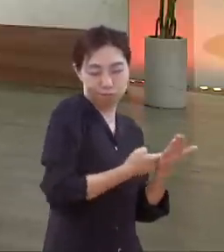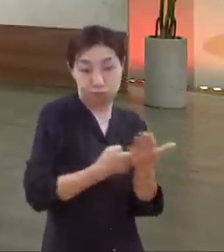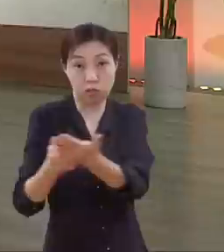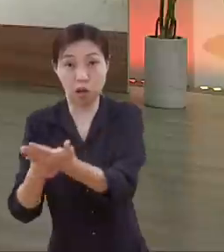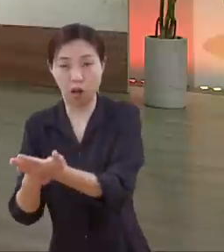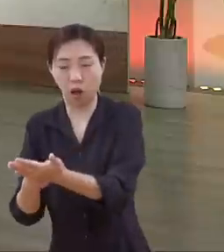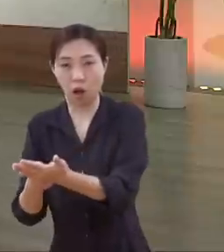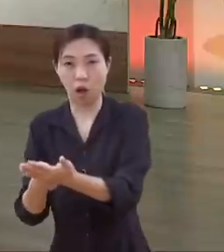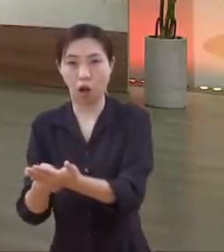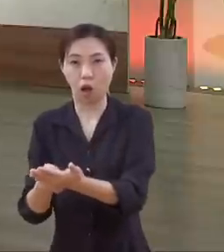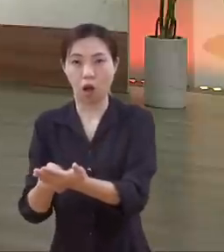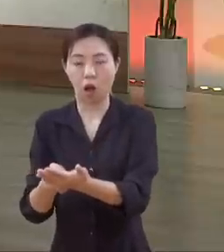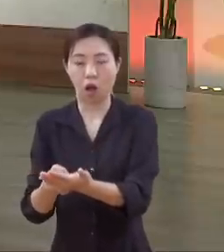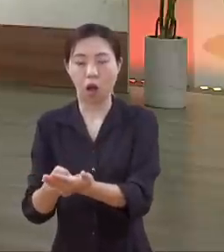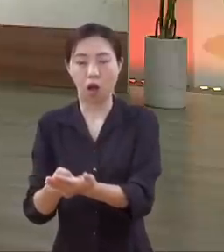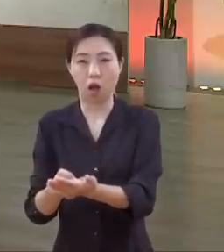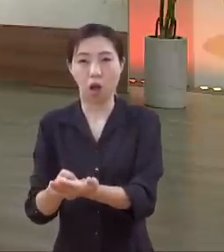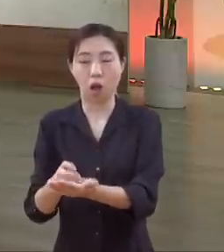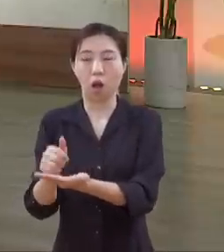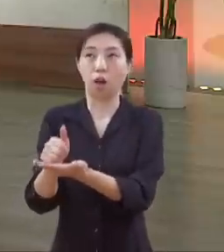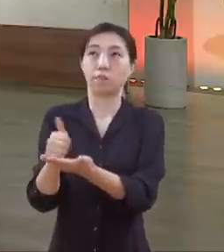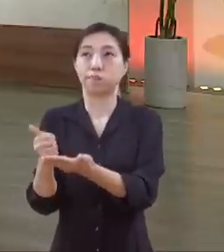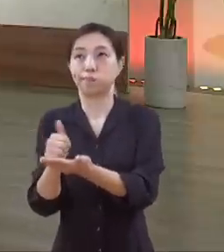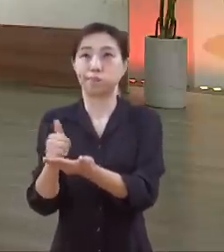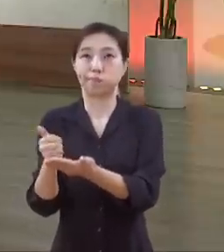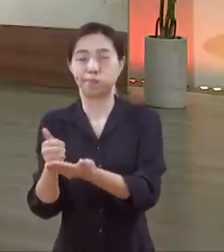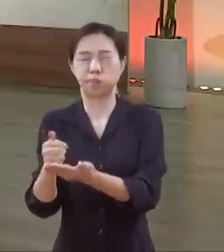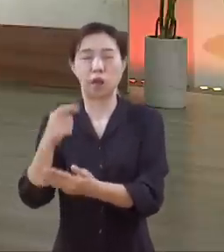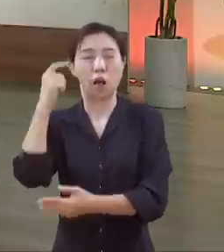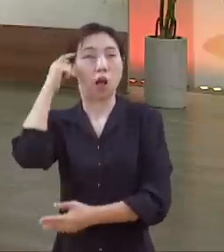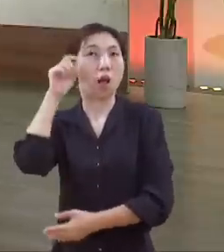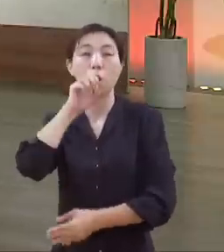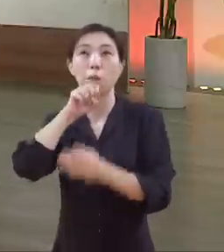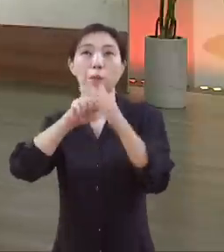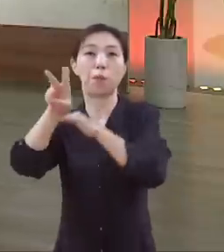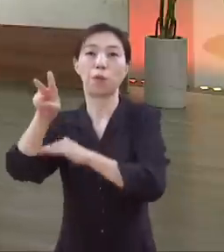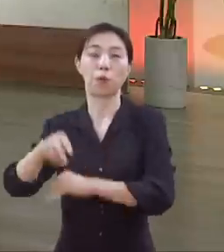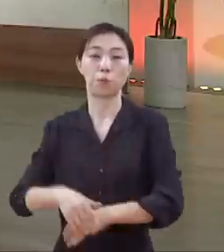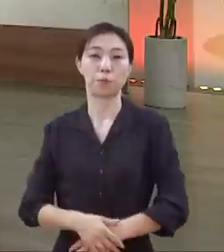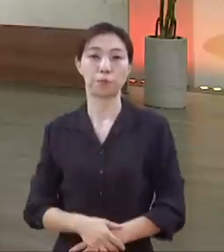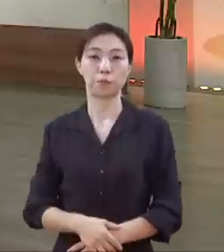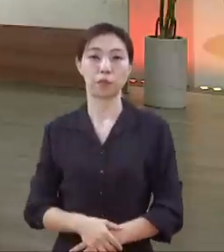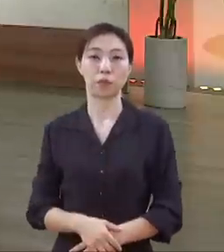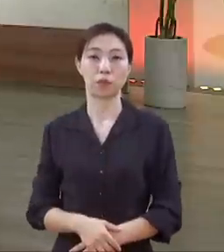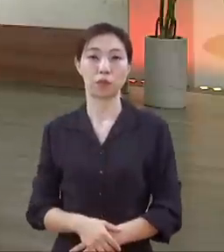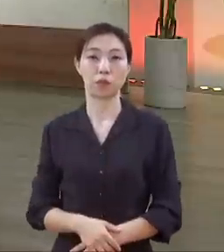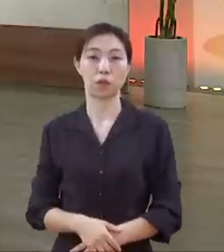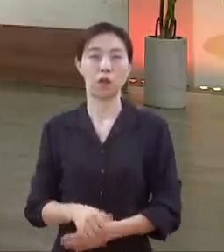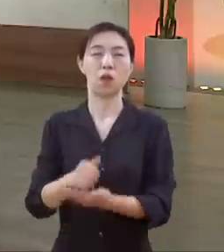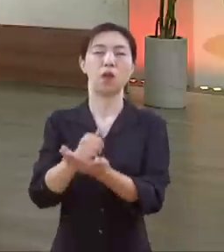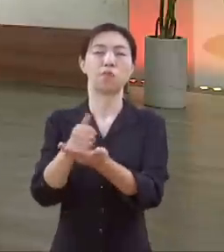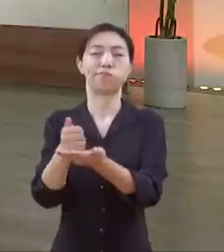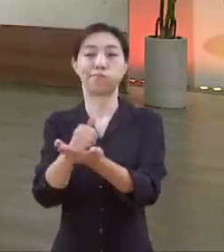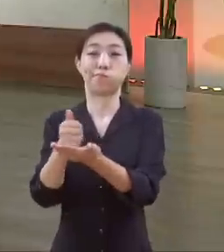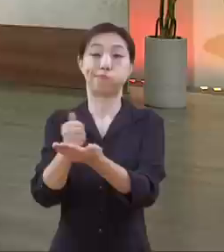의식을 잃고 혼수상태의 잠깐 있었답니다 그때 그 혼수상태에 빠져 있었을 때